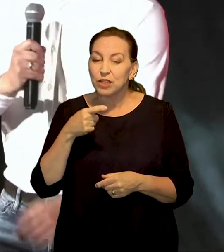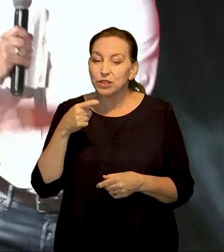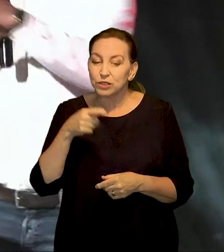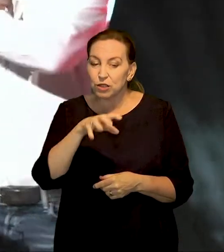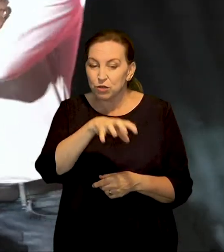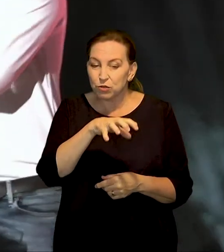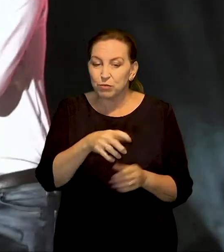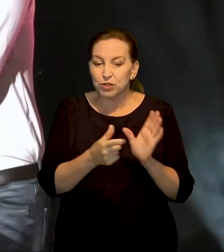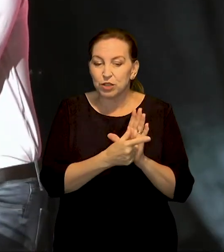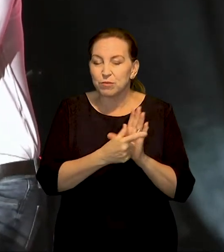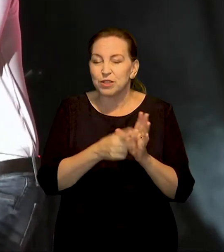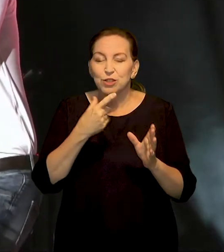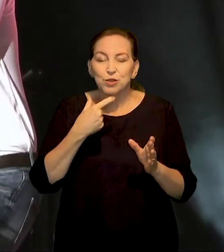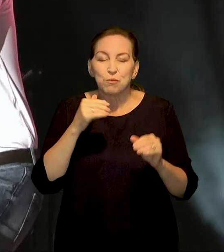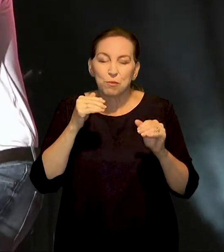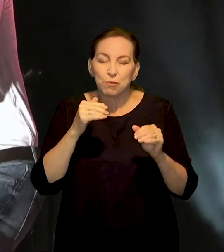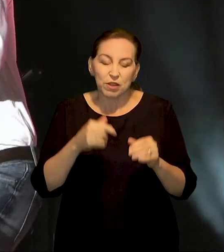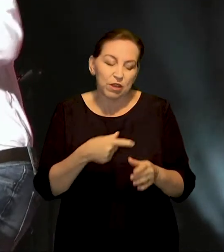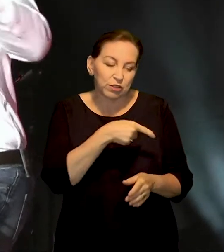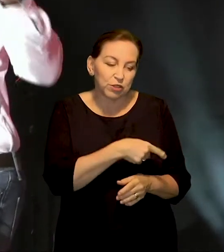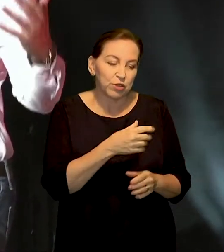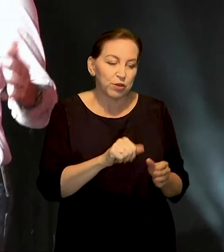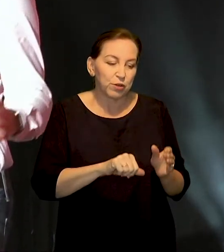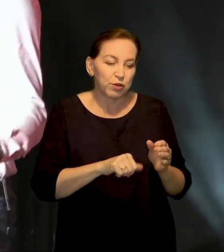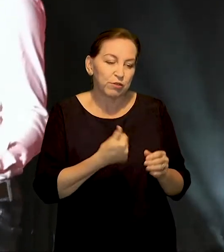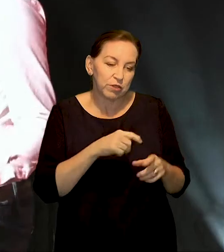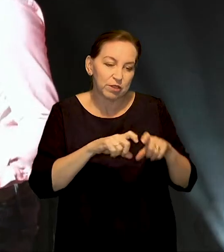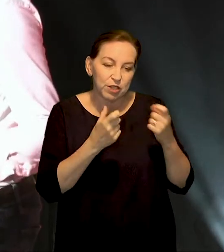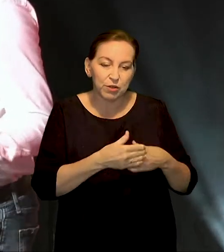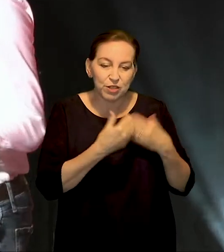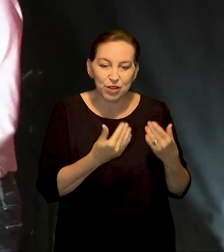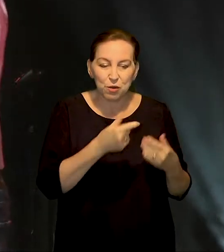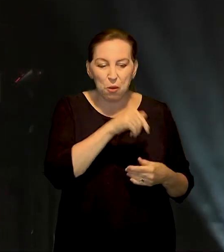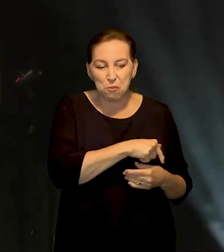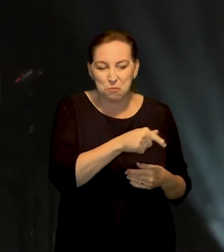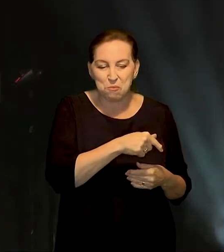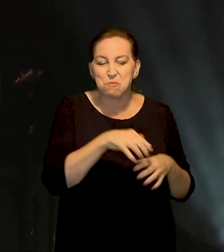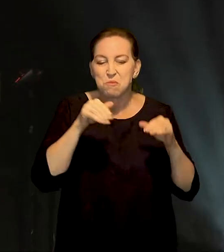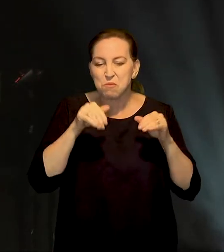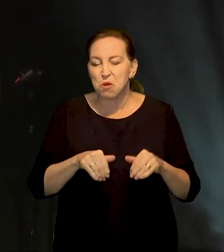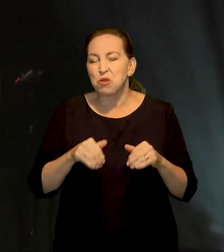cierpiący, niekompetentni, tak jak wcześniej mówiłem, może za starzy, może za młodzi,